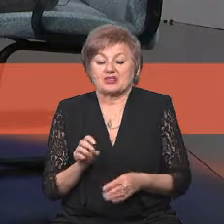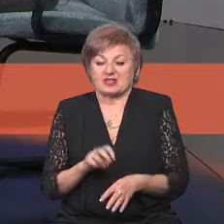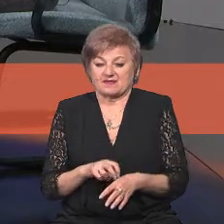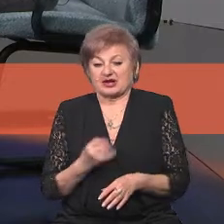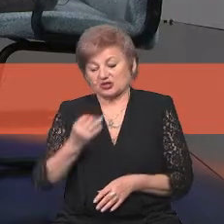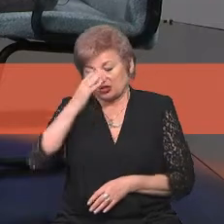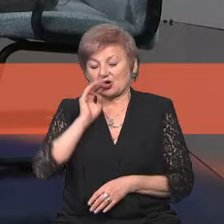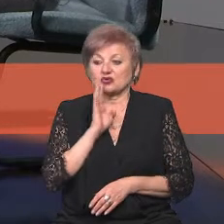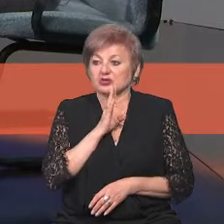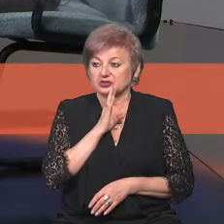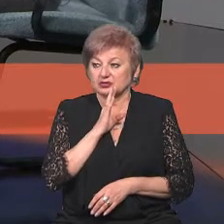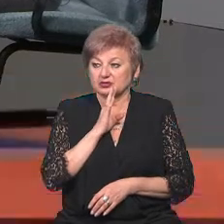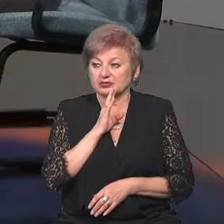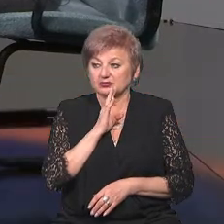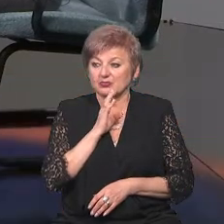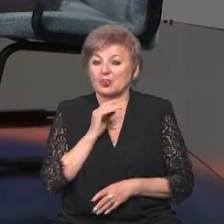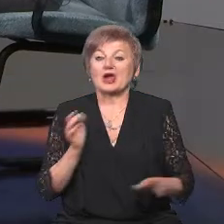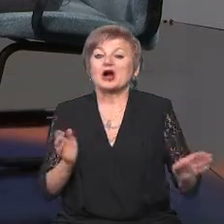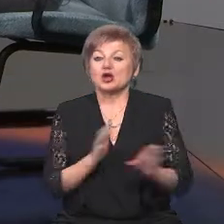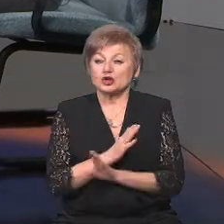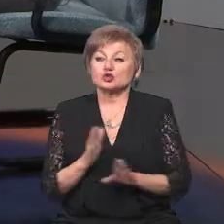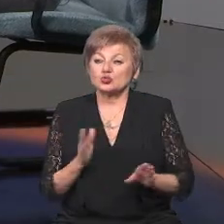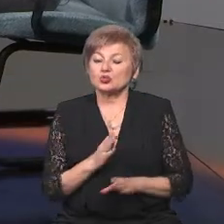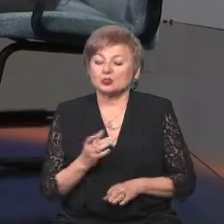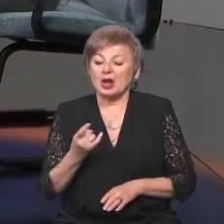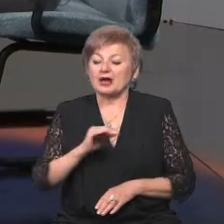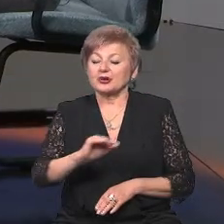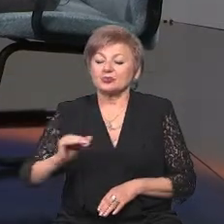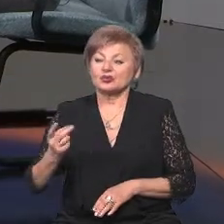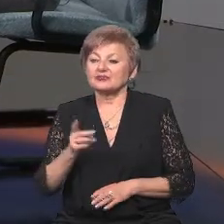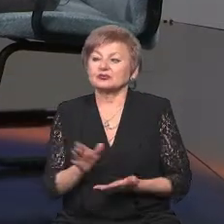батьки. Тобто доля цих дітей, вона ще вирішується?